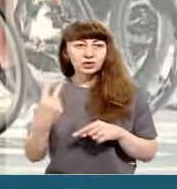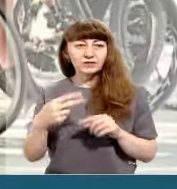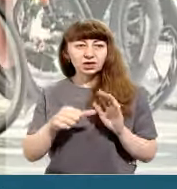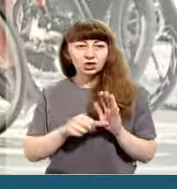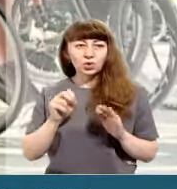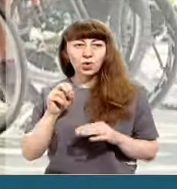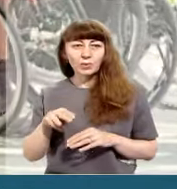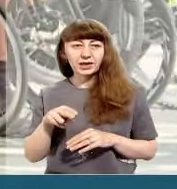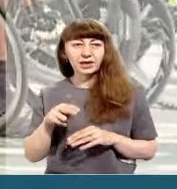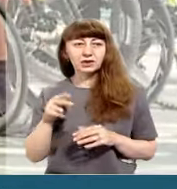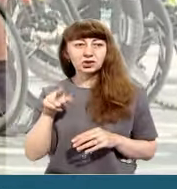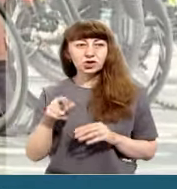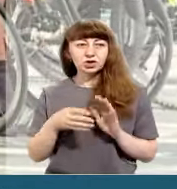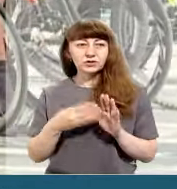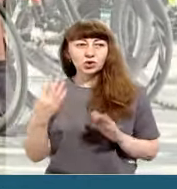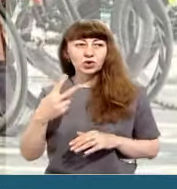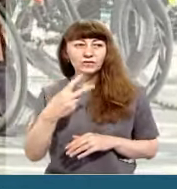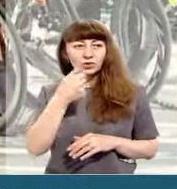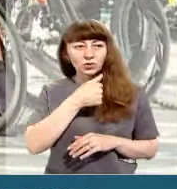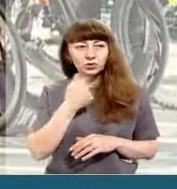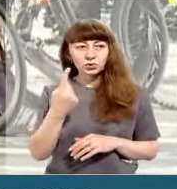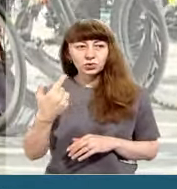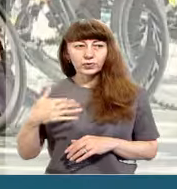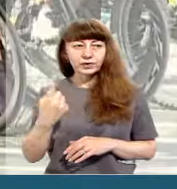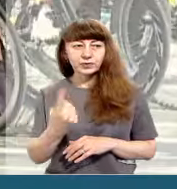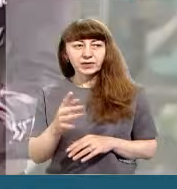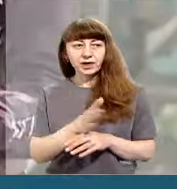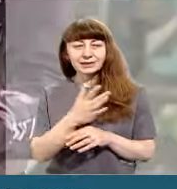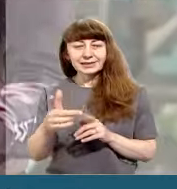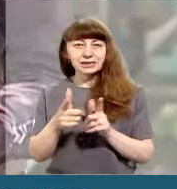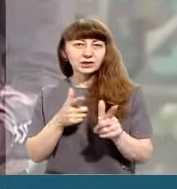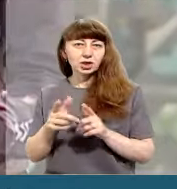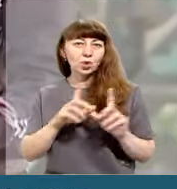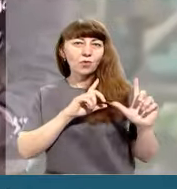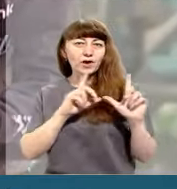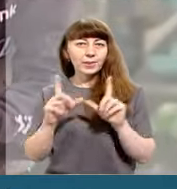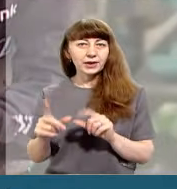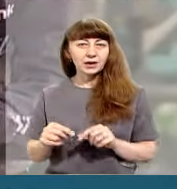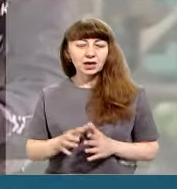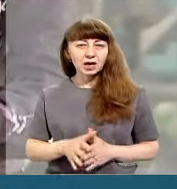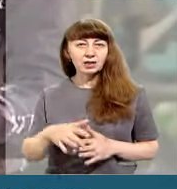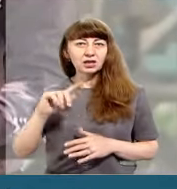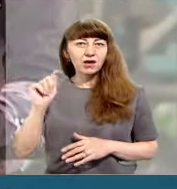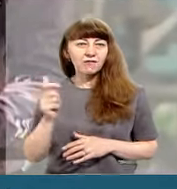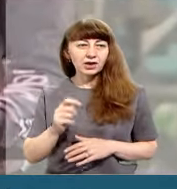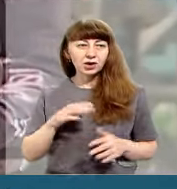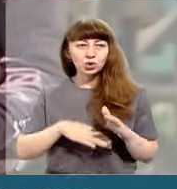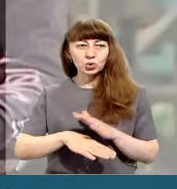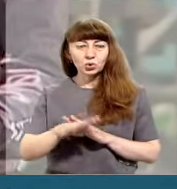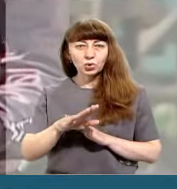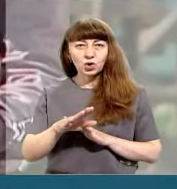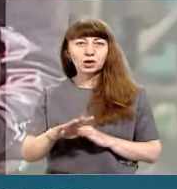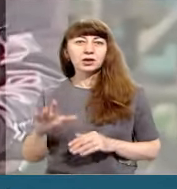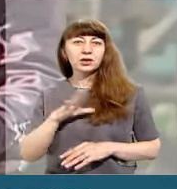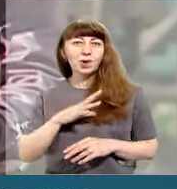26 апреля 1942 года 151-я отдельная стрелковая бригада отправилась на фронт, которая